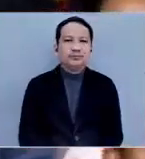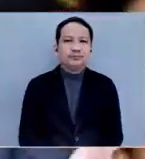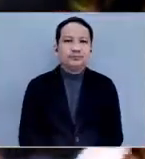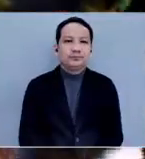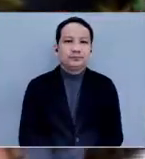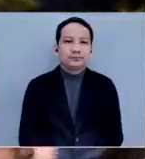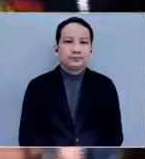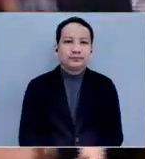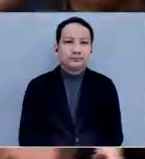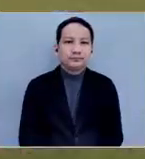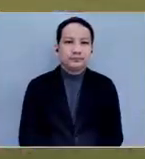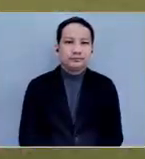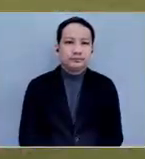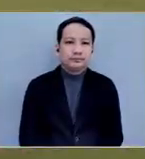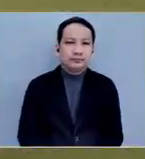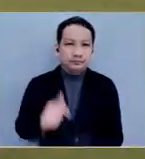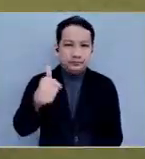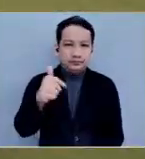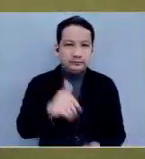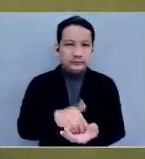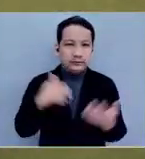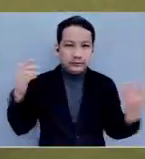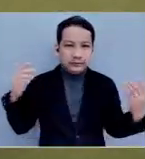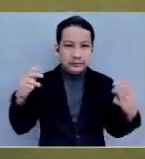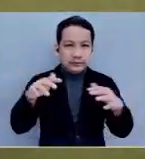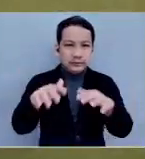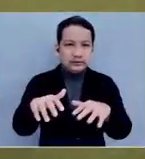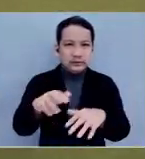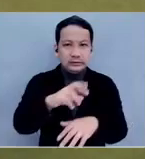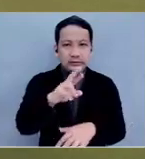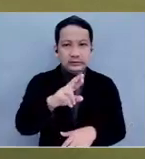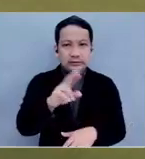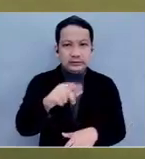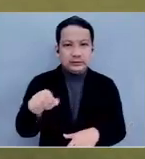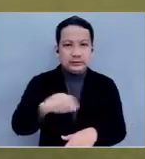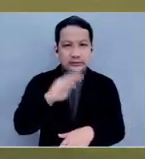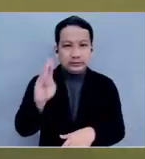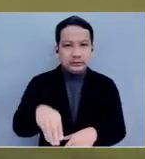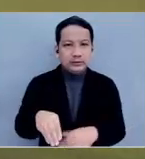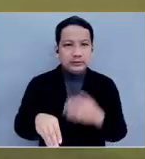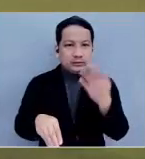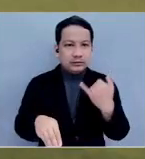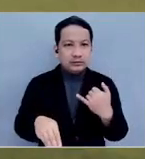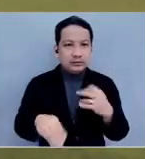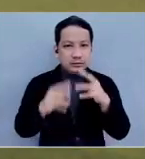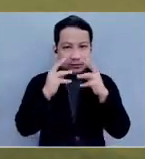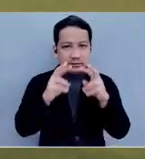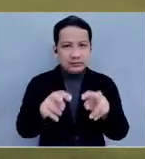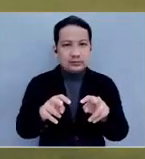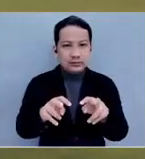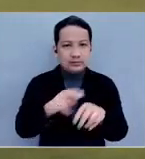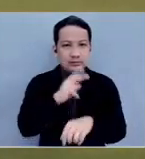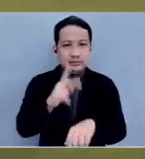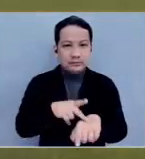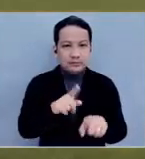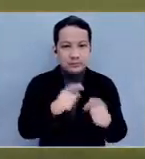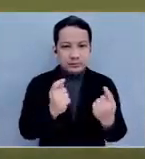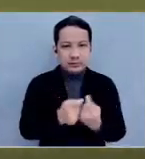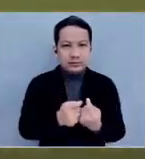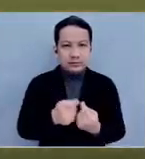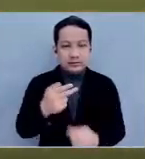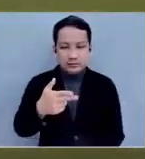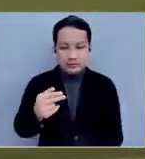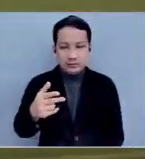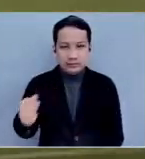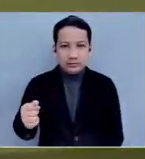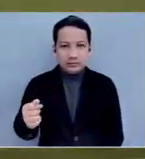Halos 10,000 football fans ang sumugod sa Rizal Memorial Stadium sa Maynila para saksihan ang laban ng Philippine Ascals at Indonesia sa